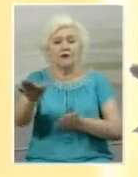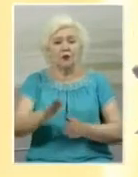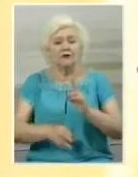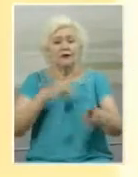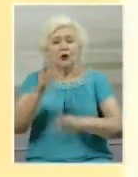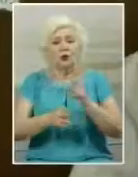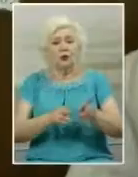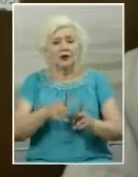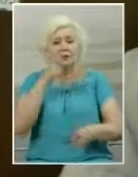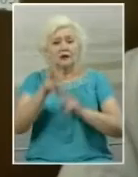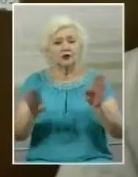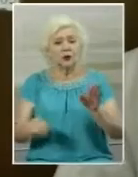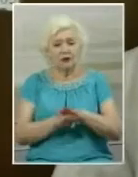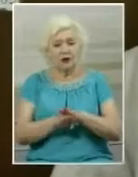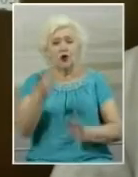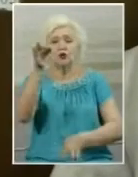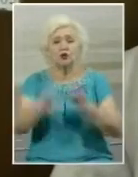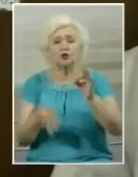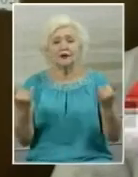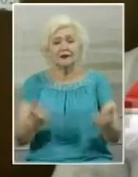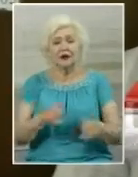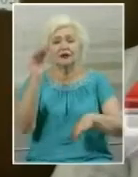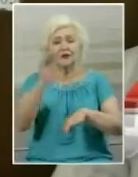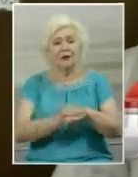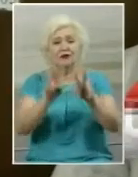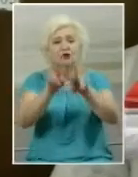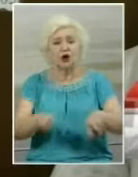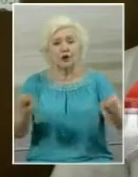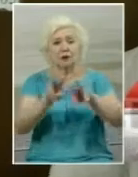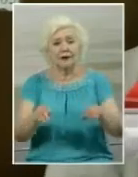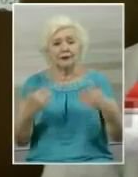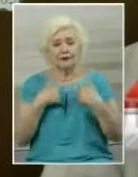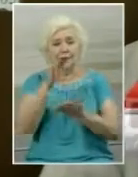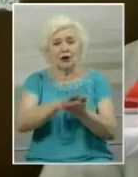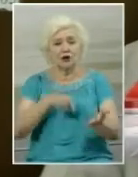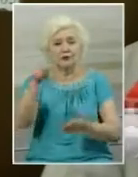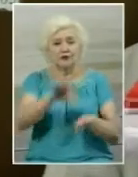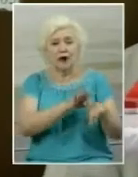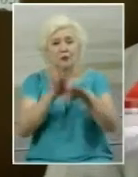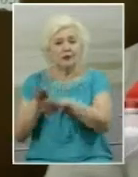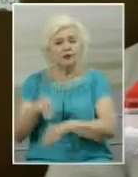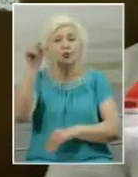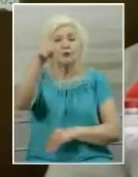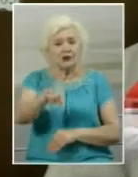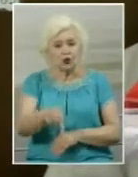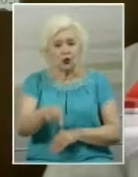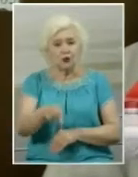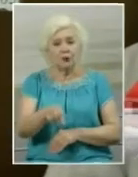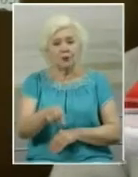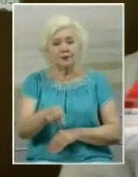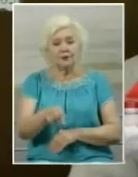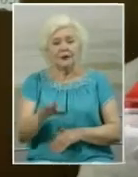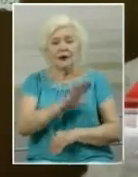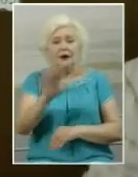скарження підлягає. Суд зараз фактично розглянув нашу заяву про відвід, при цьому